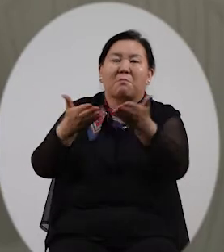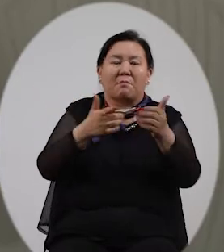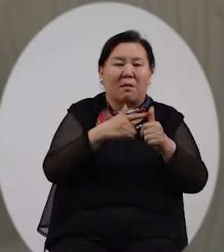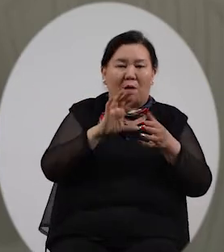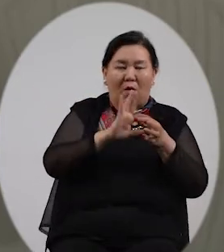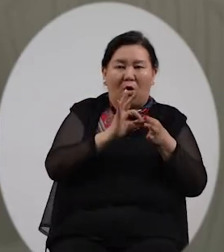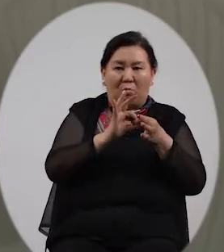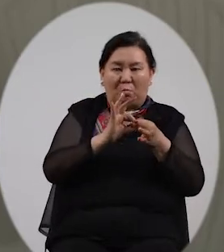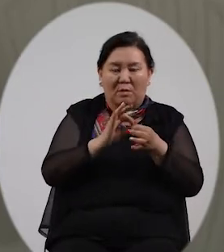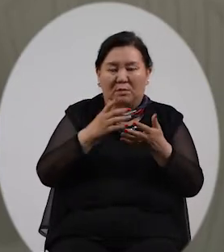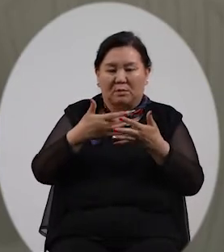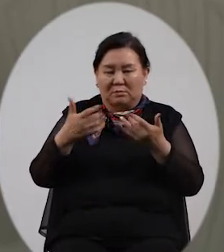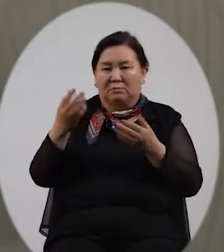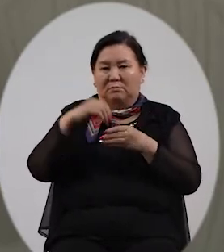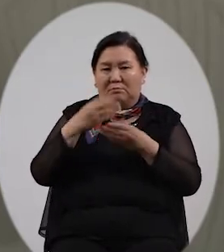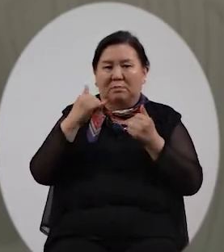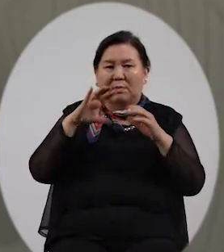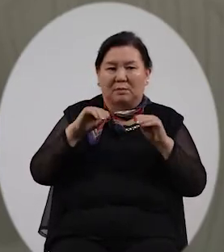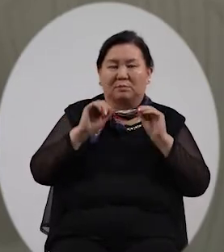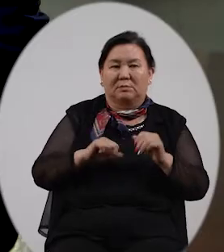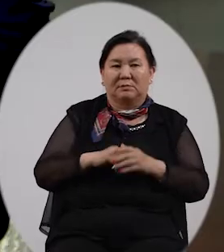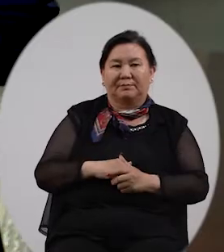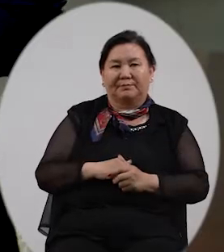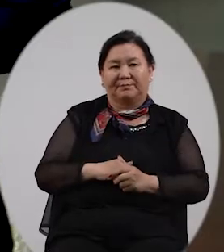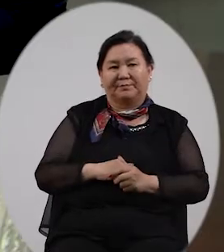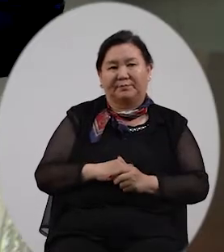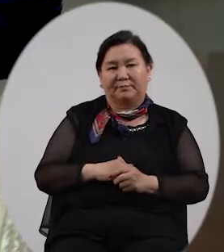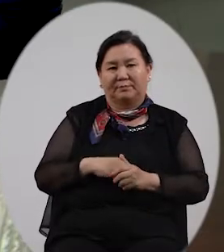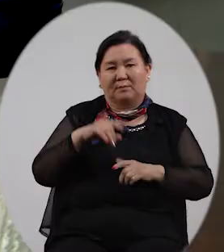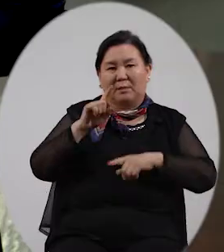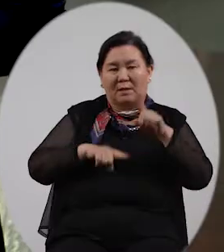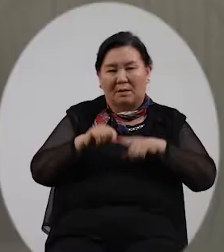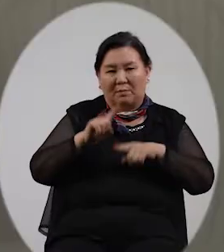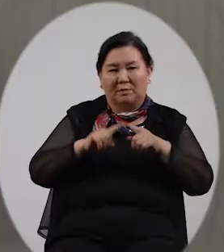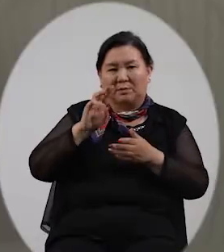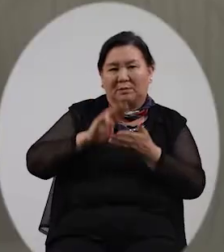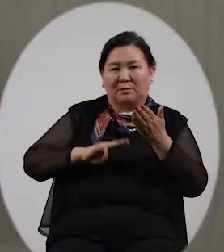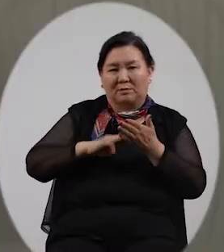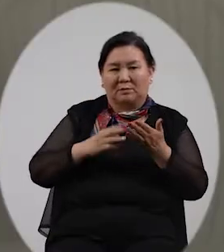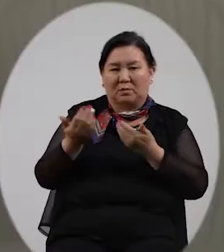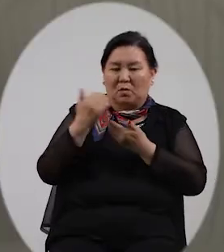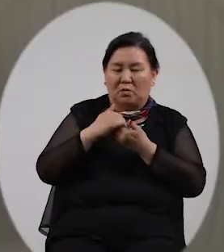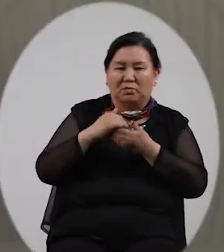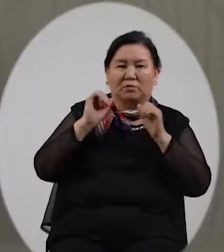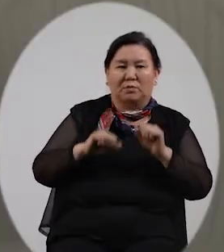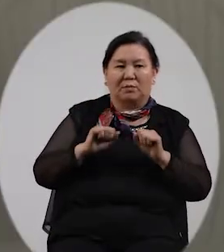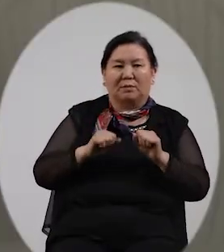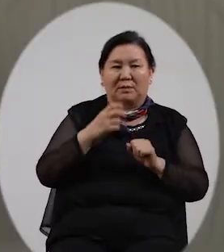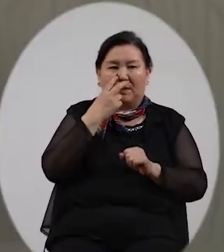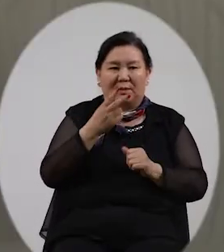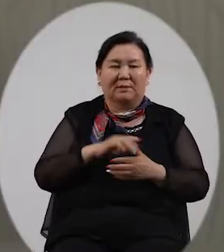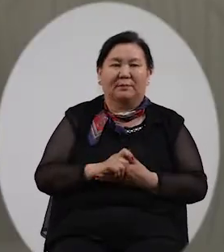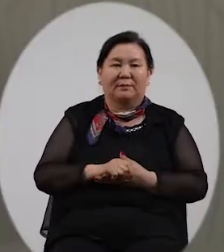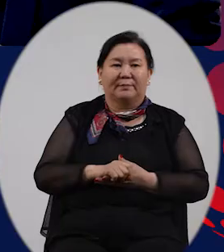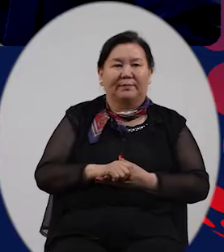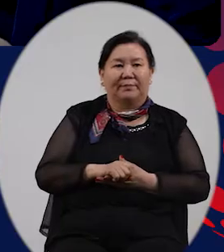хэдэн оролцогч талууд бол байж болно. За тэгэхээр хэдүүлээ эндээс ямар төрлийн талууд оролцож болох вэ гэдгийг хэдүүлээ харъя. Энэ